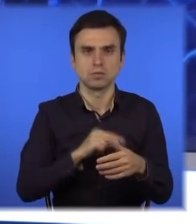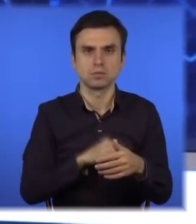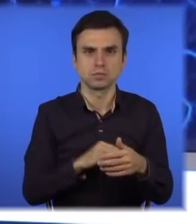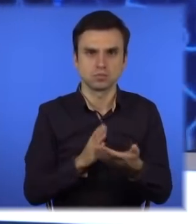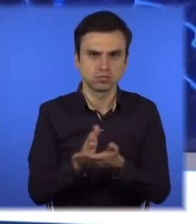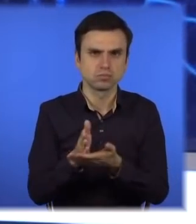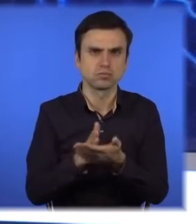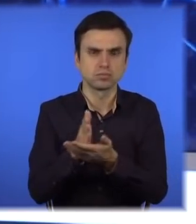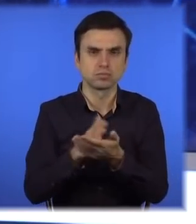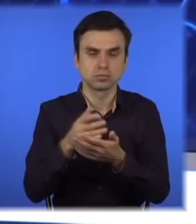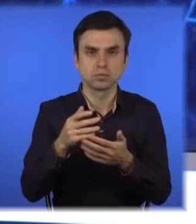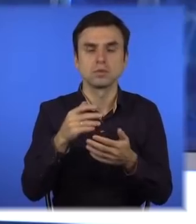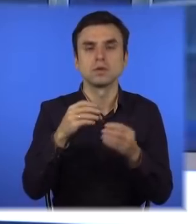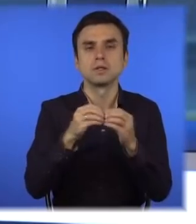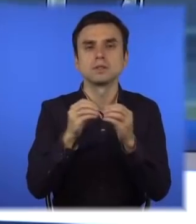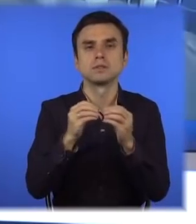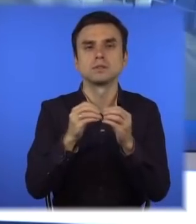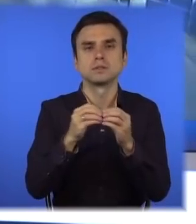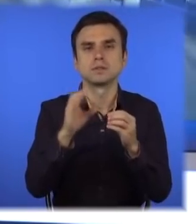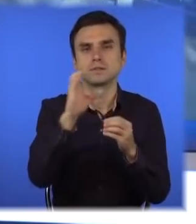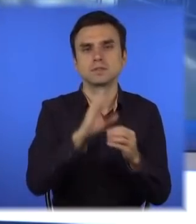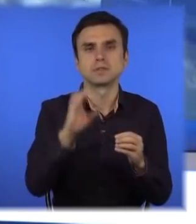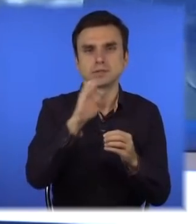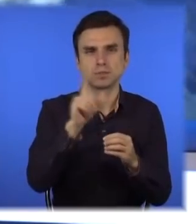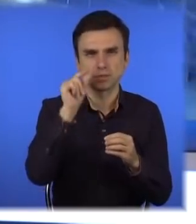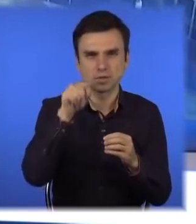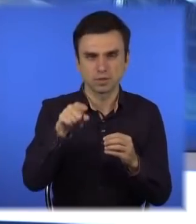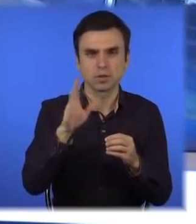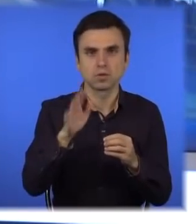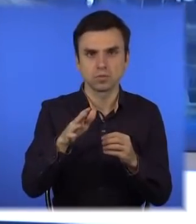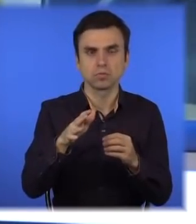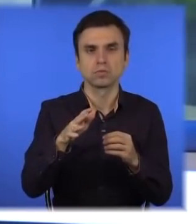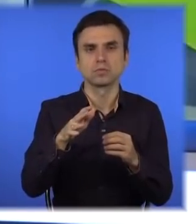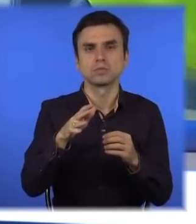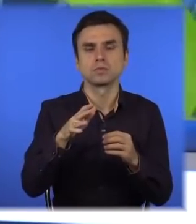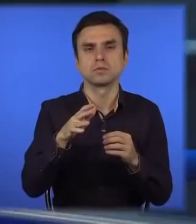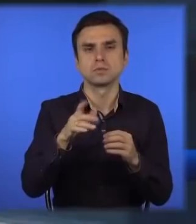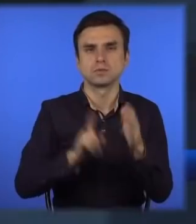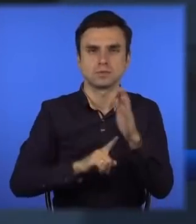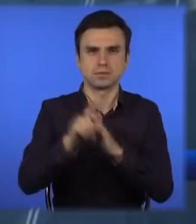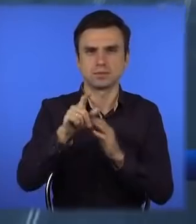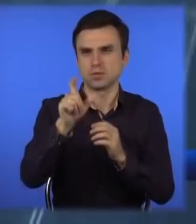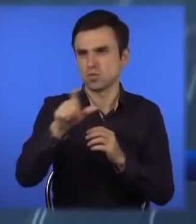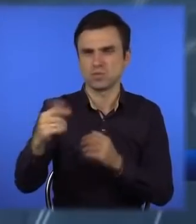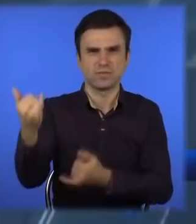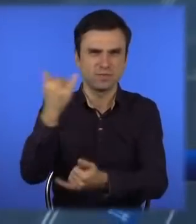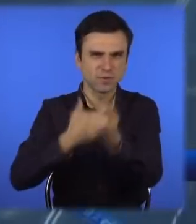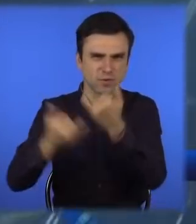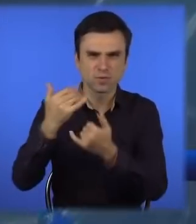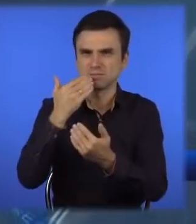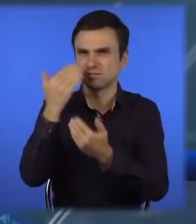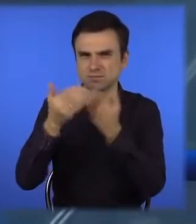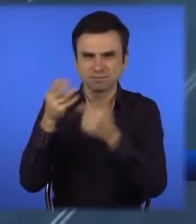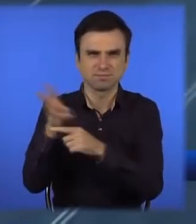Поки в ефірі перший міський святкує день народження. 10 вересня телеканал проведе 8-годинний телемарафон. Вмикайте